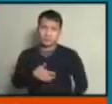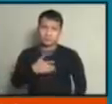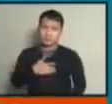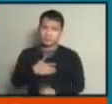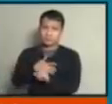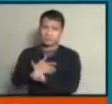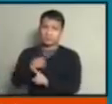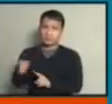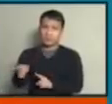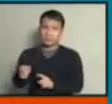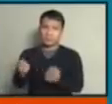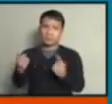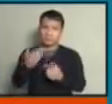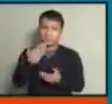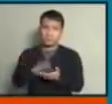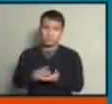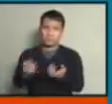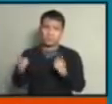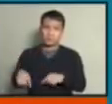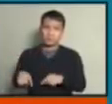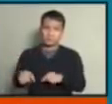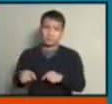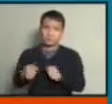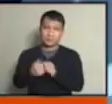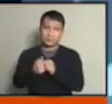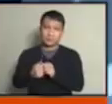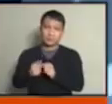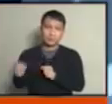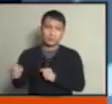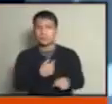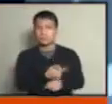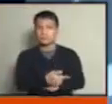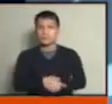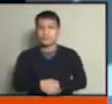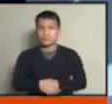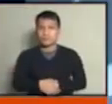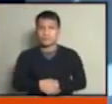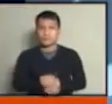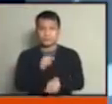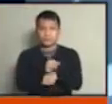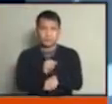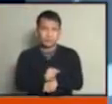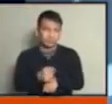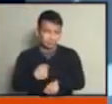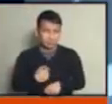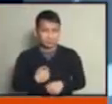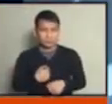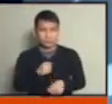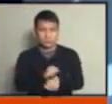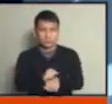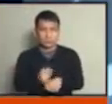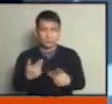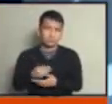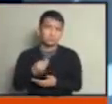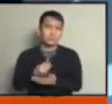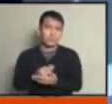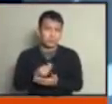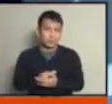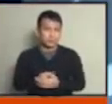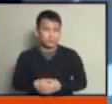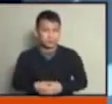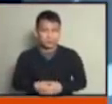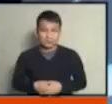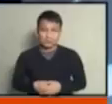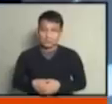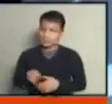ko na may mangyayari sa pagsasama natin. Okay, ano sabi niya po? Trabaho lang daw para magkaroon ng pera, eh